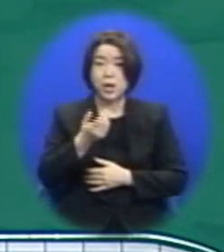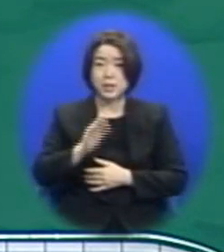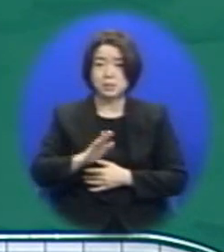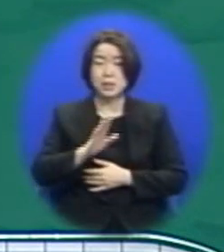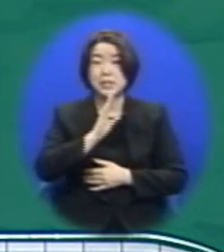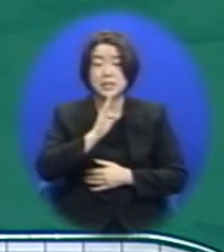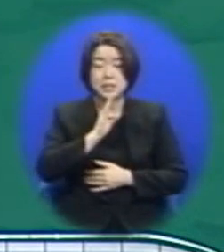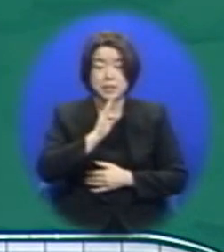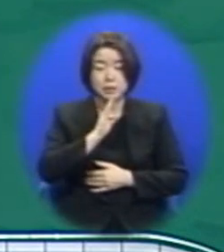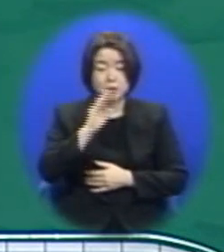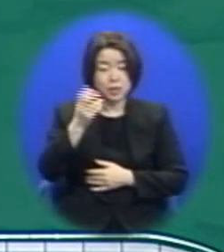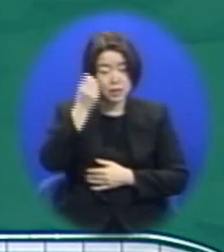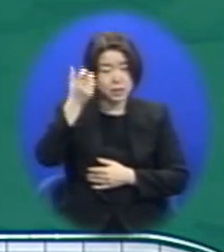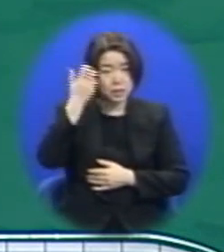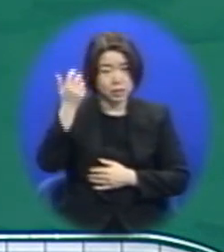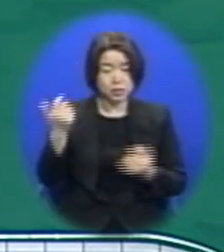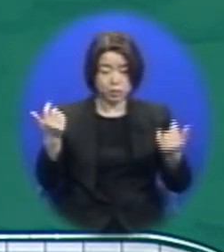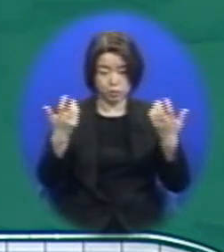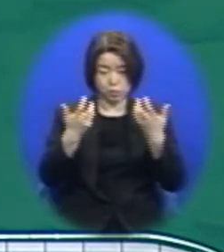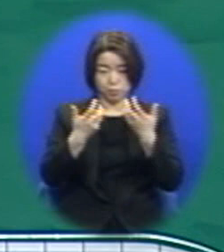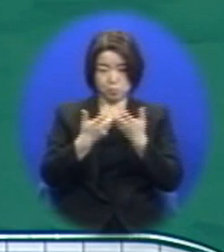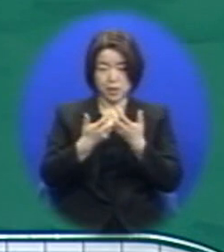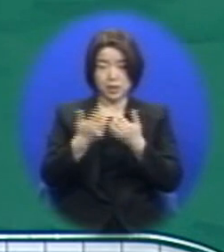충만의 은혜를 받는 사람은 드뭅니다.